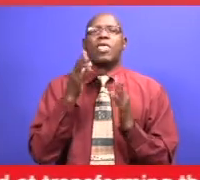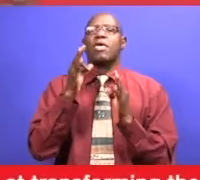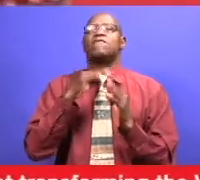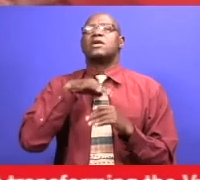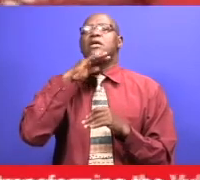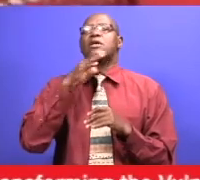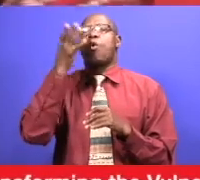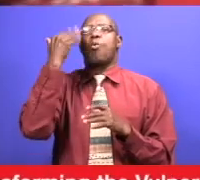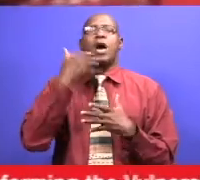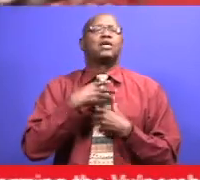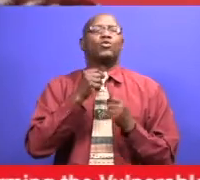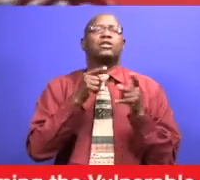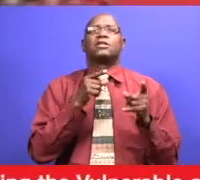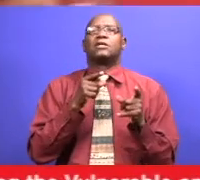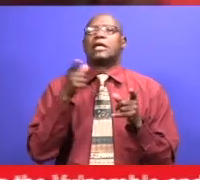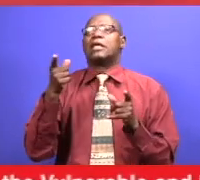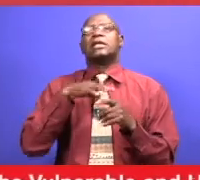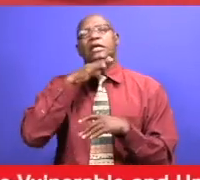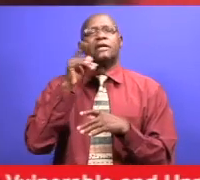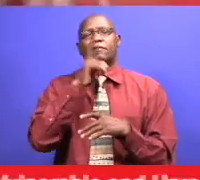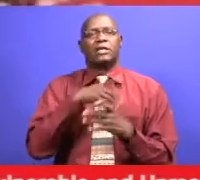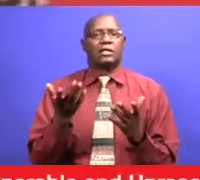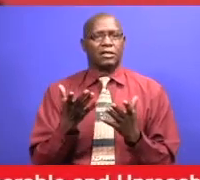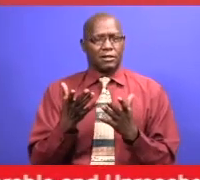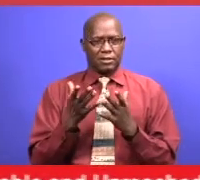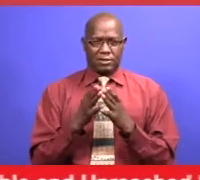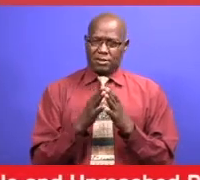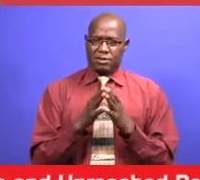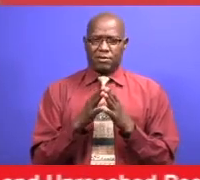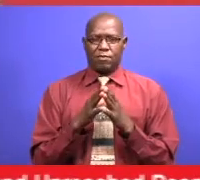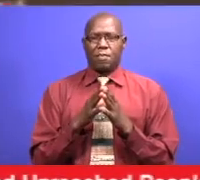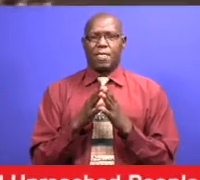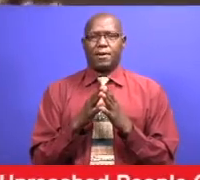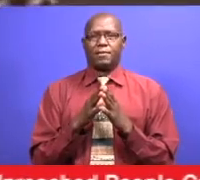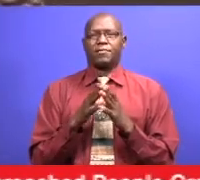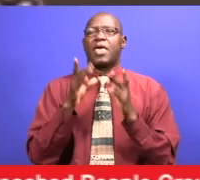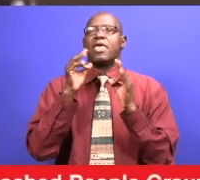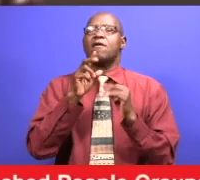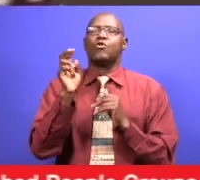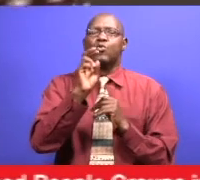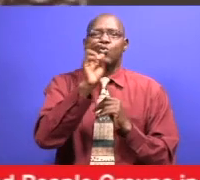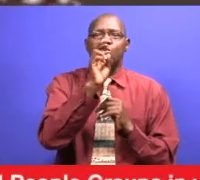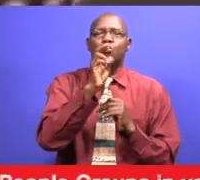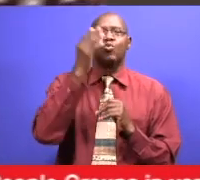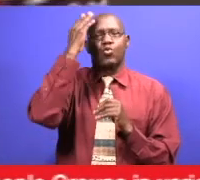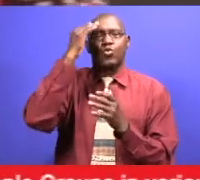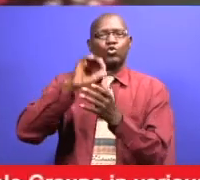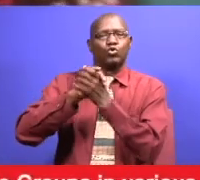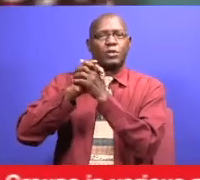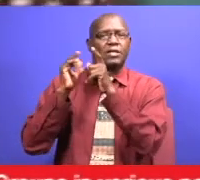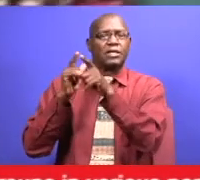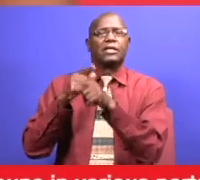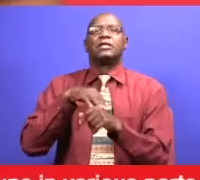are you interested? Si ni maiti jameni. Eh? Ukiona wakiitafuta ni kwa sababu wanajua Jubilee sio